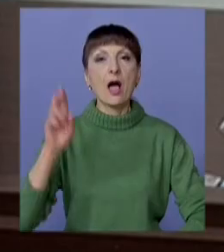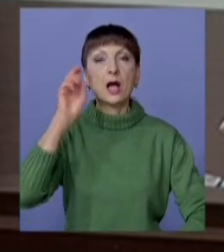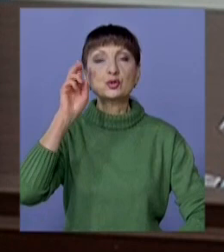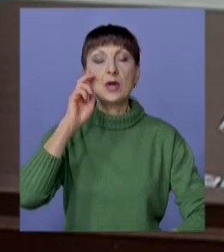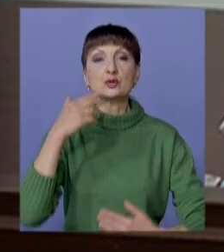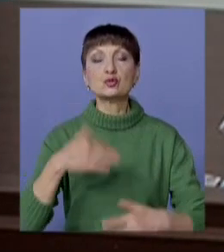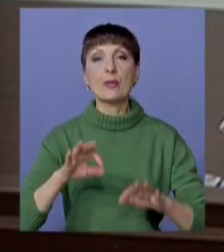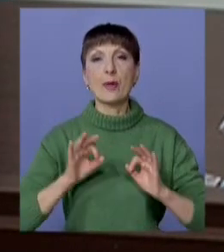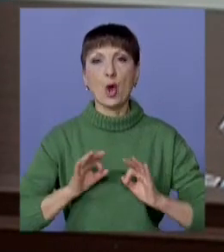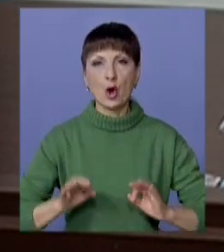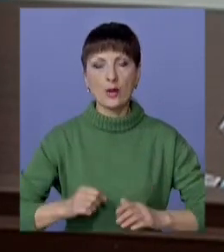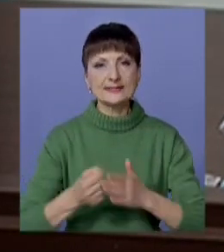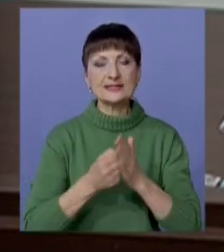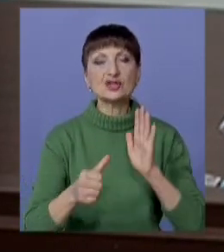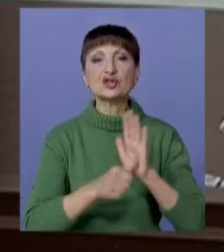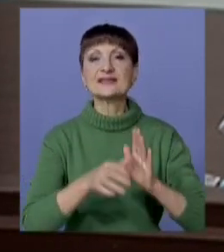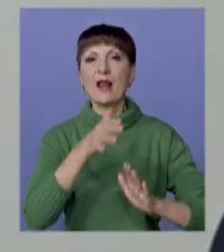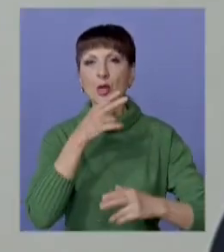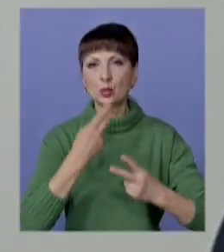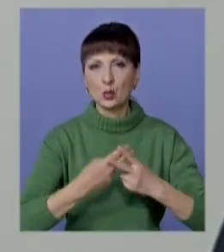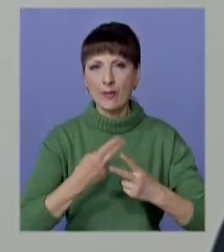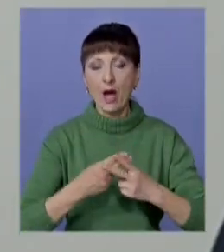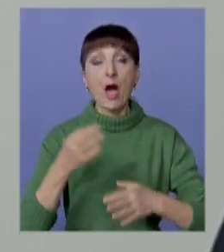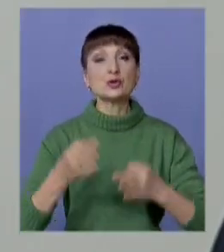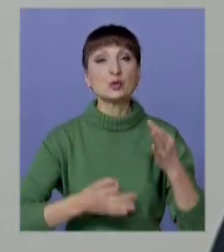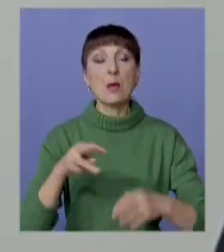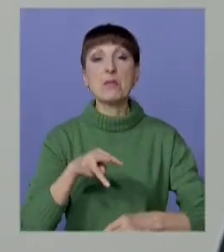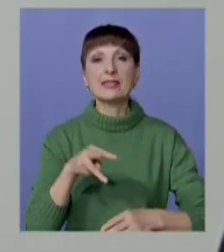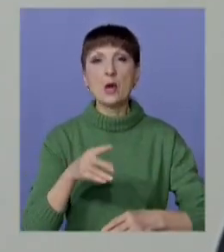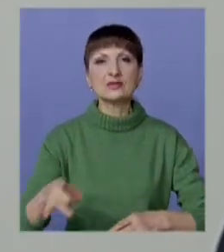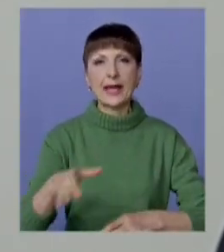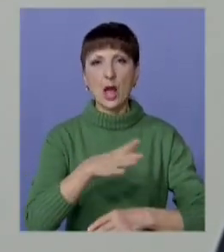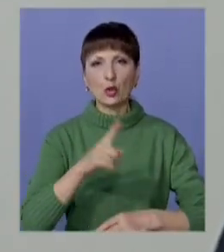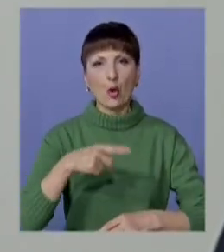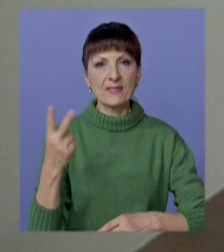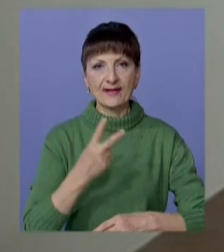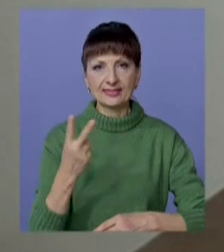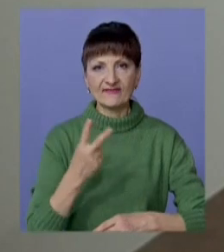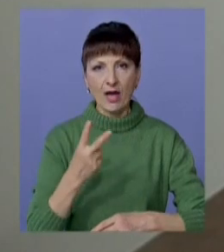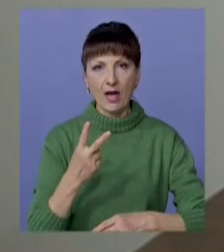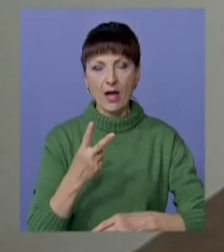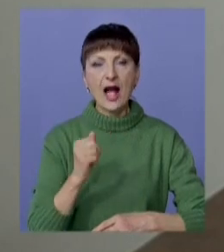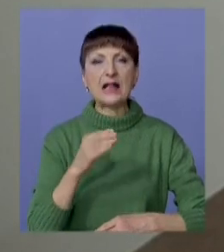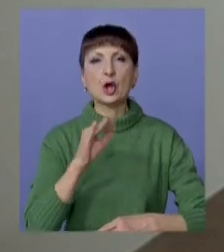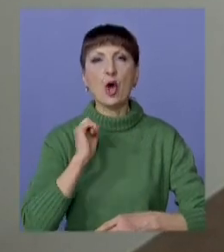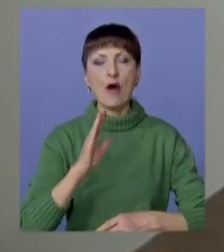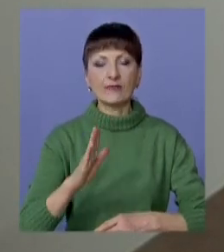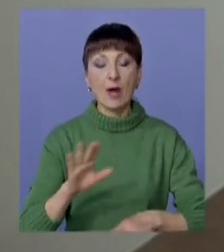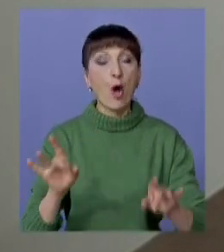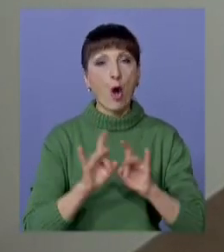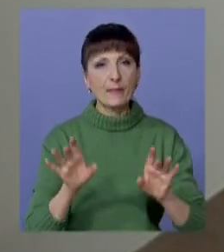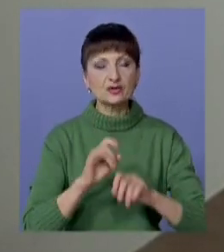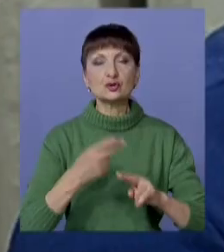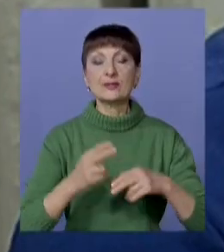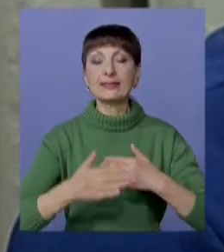Государственный обвинитель настаивал на 6-летнем сроке. Судья Медеуского районного суда номер 2 Нусхан Салыков объяснил, что